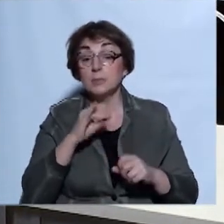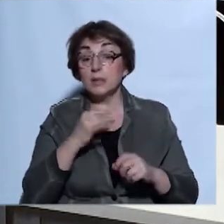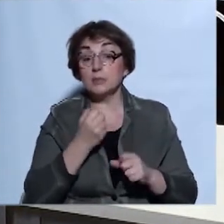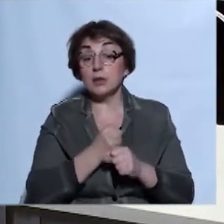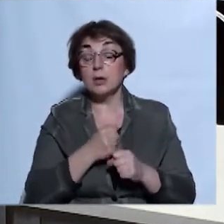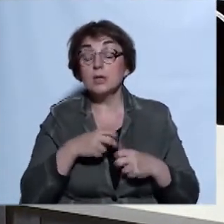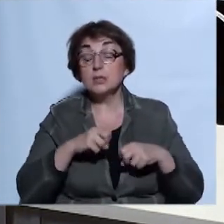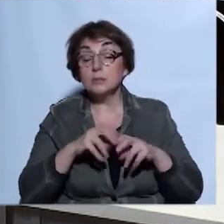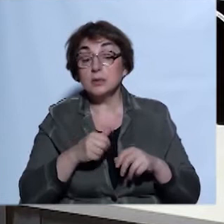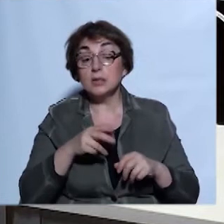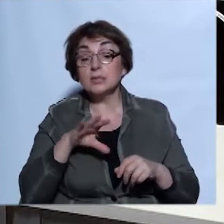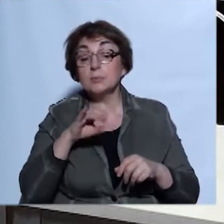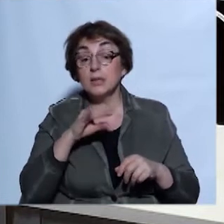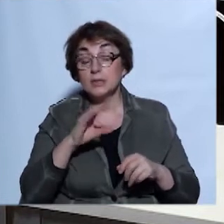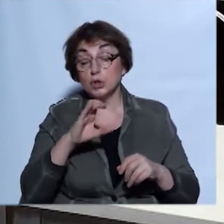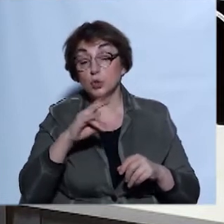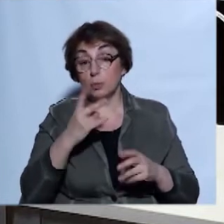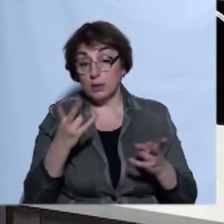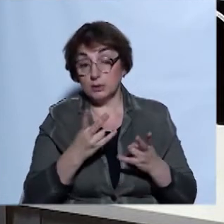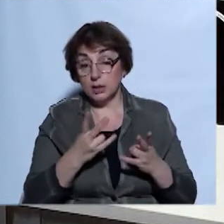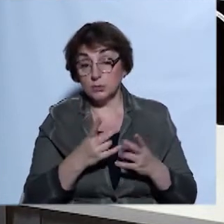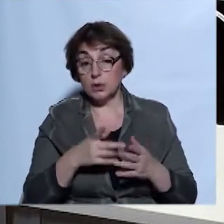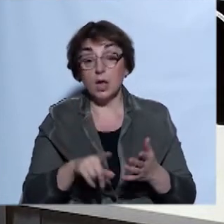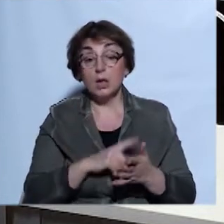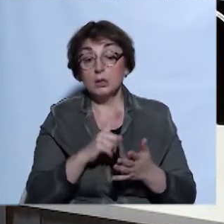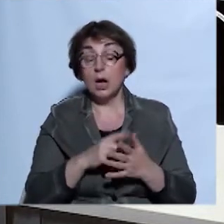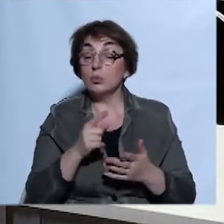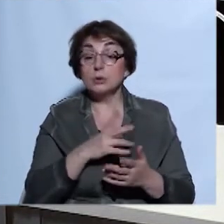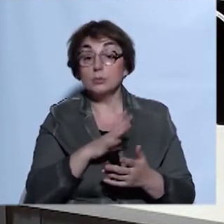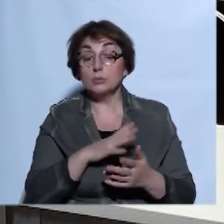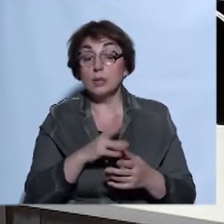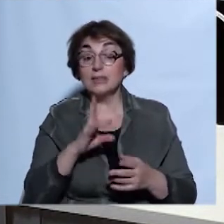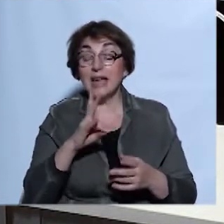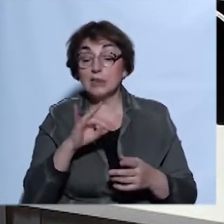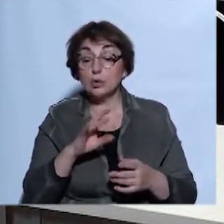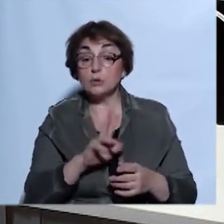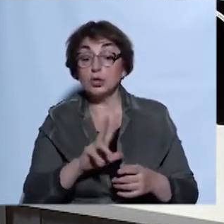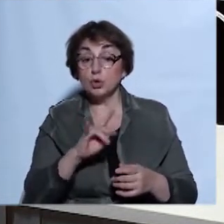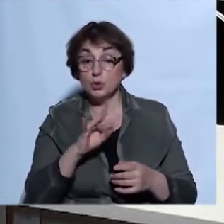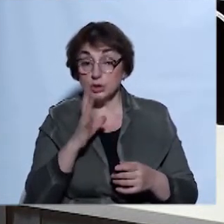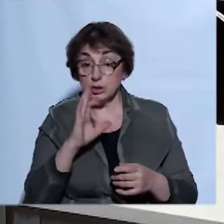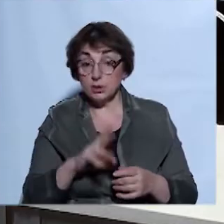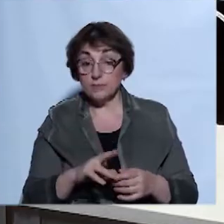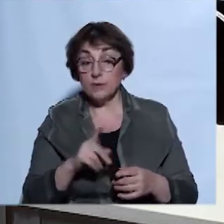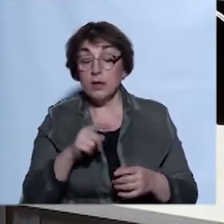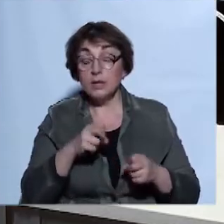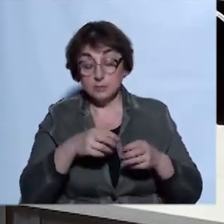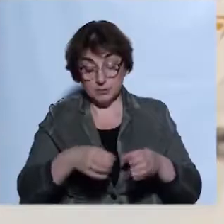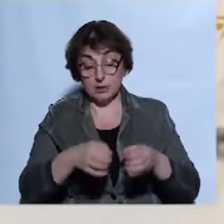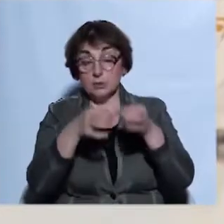Ამისათვის ჩვენ დაგვჭირდება სპილენძის სულფატი და უნდა გქონდეს აუცილებლად ნატრიუმის ჰიდროქსიდი. Აი